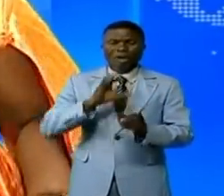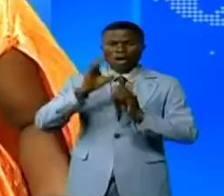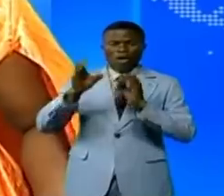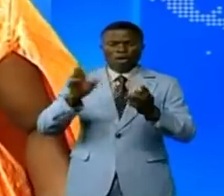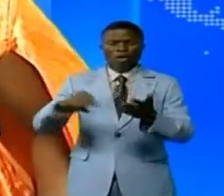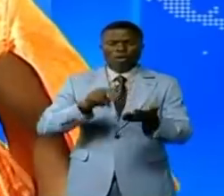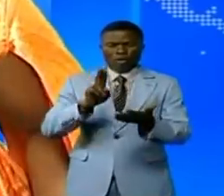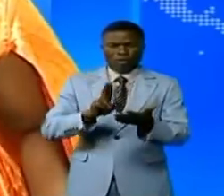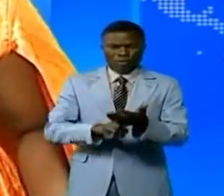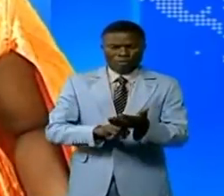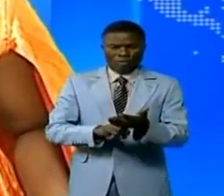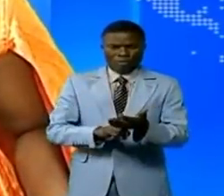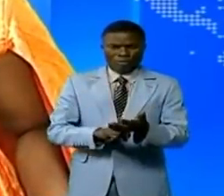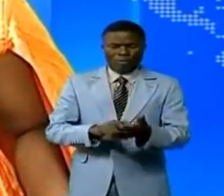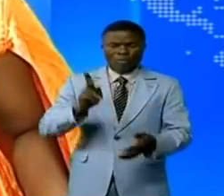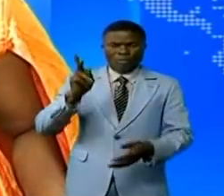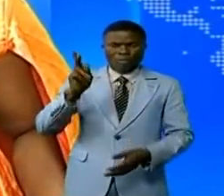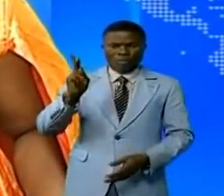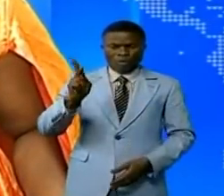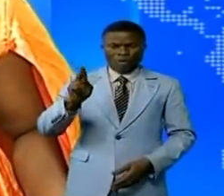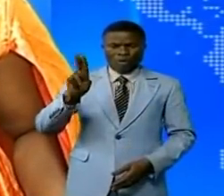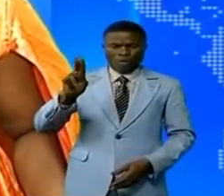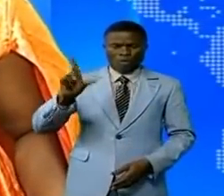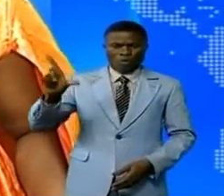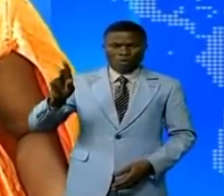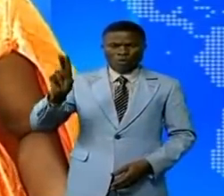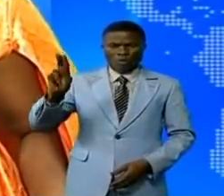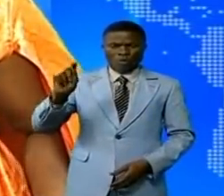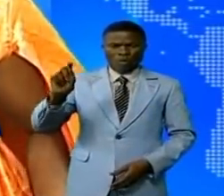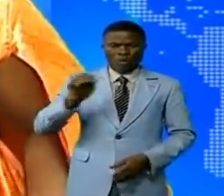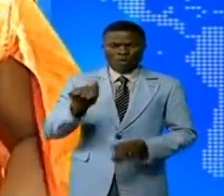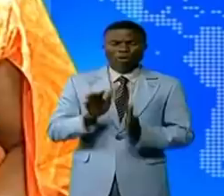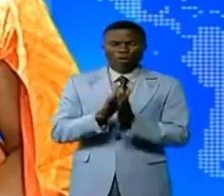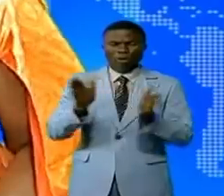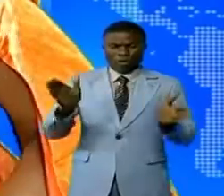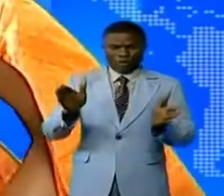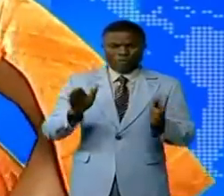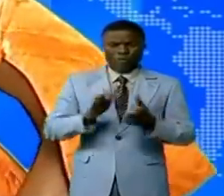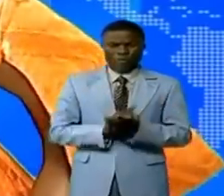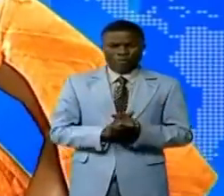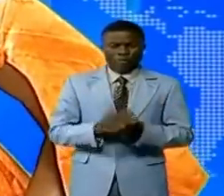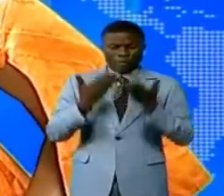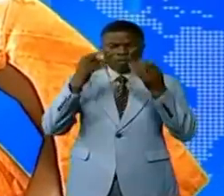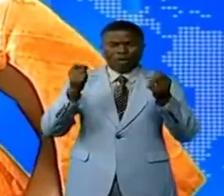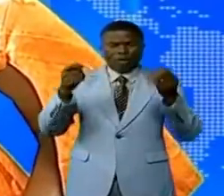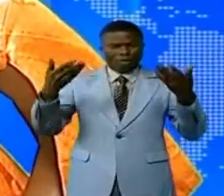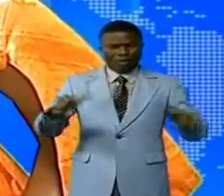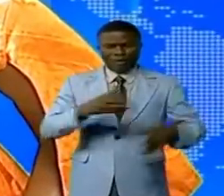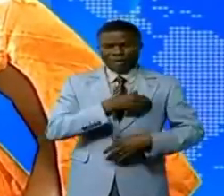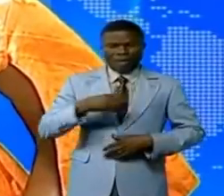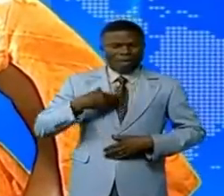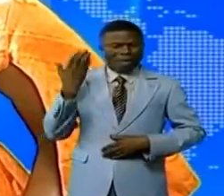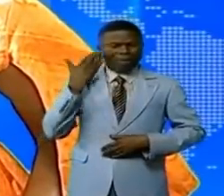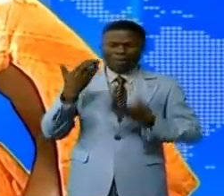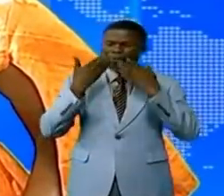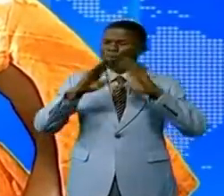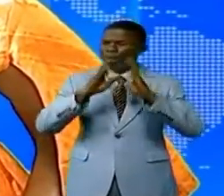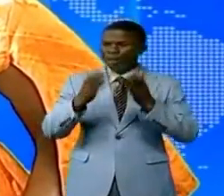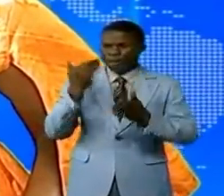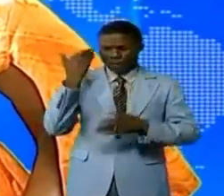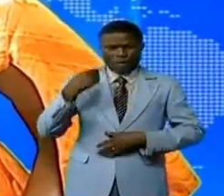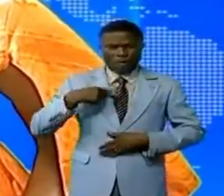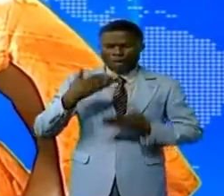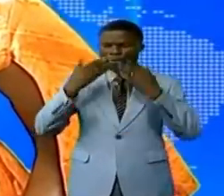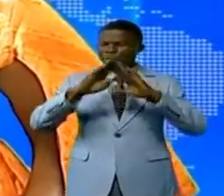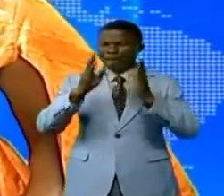signé Kouluta Ntoula Félicien, directeur général. Fin de journal, mesdames et messieurs, merci de l'avoir suivi. Merci à